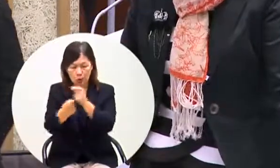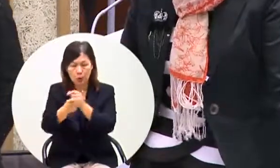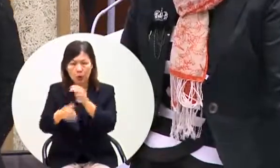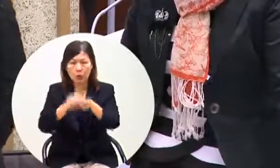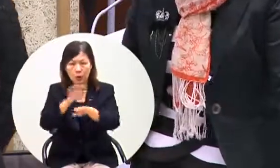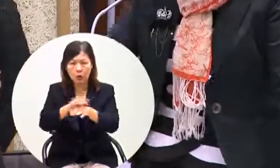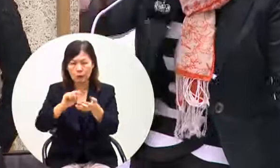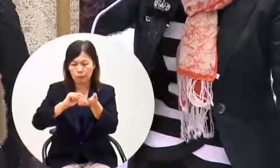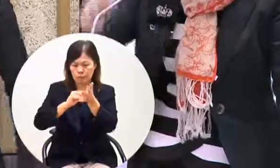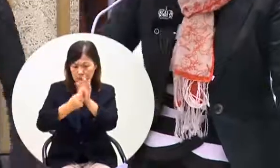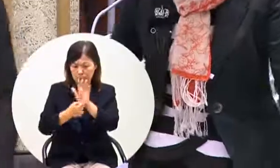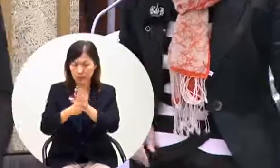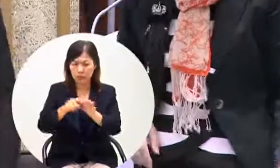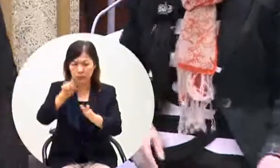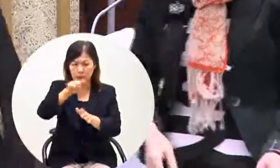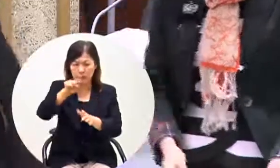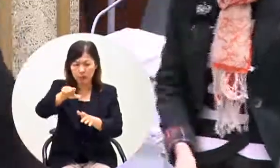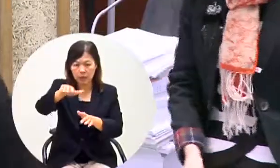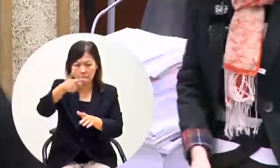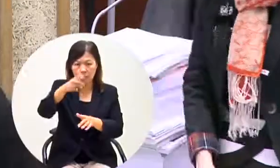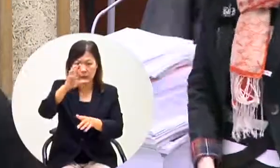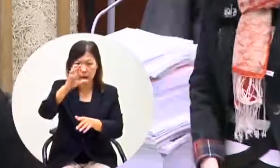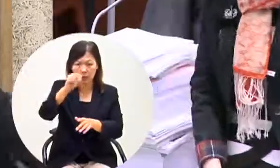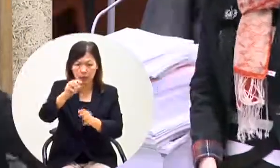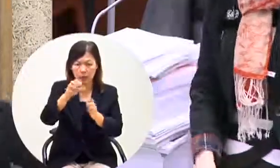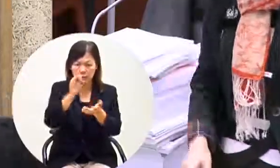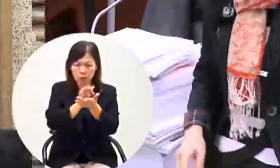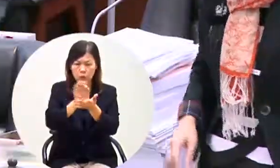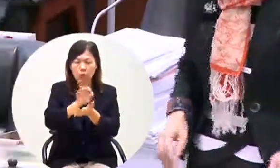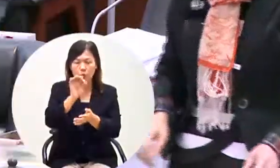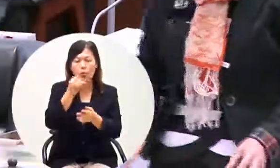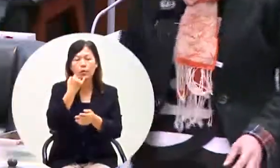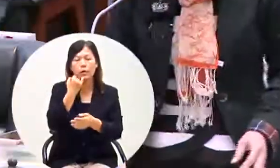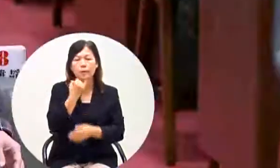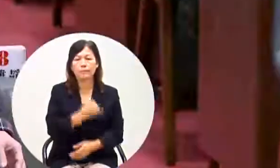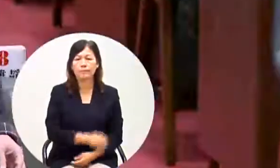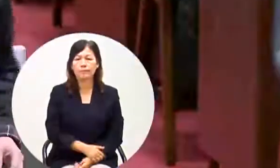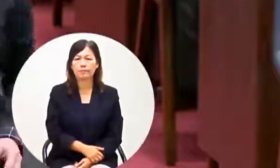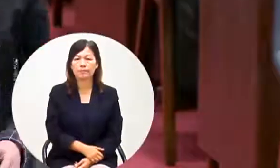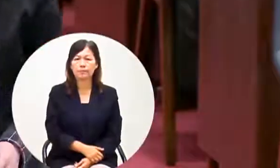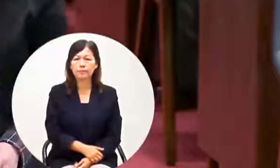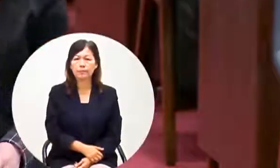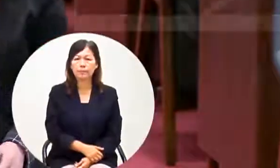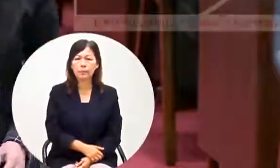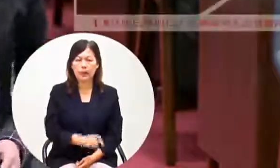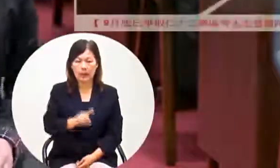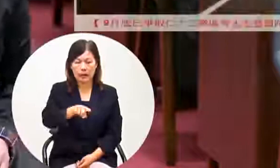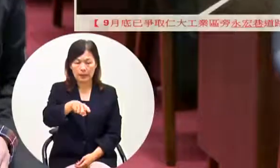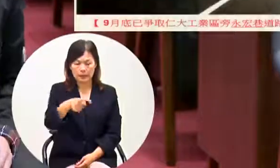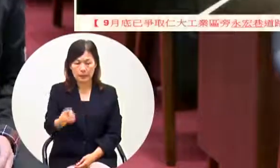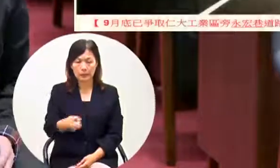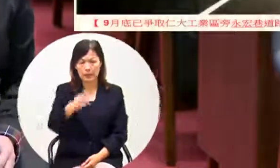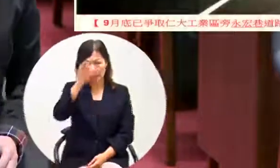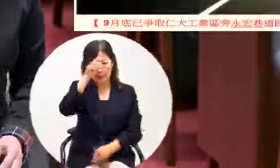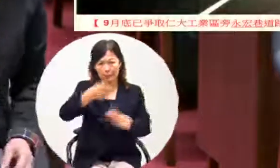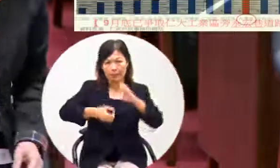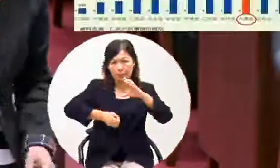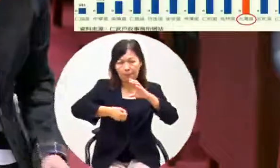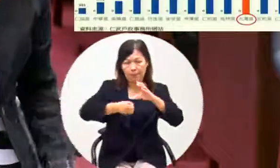效益。好，感谢，请请坐。 好来， 那本席接着看 PowerPoint， 我们看